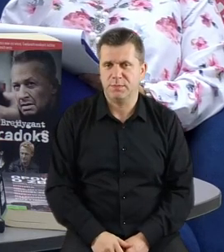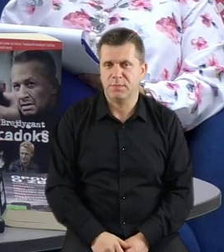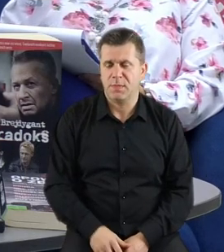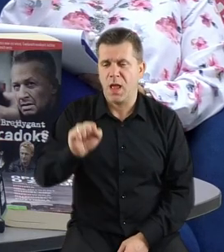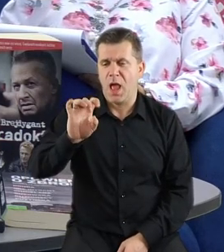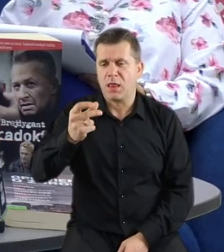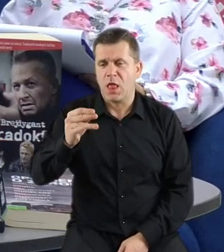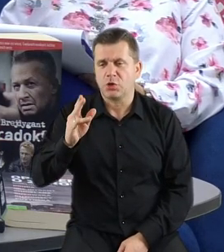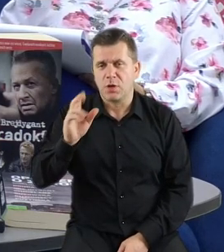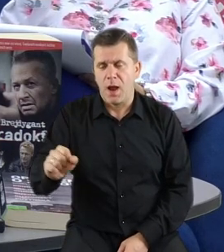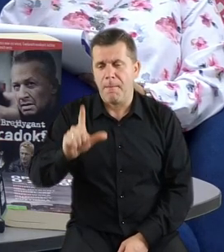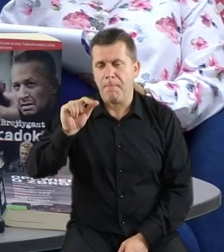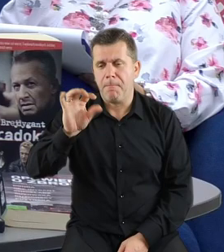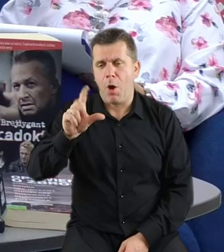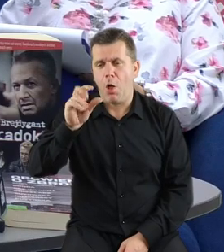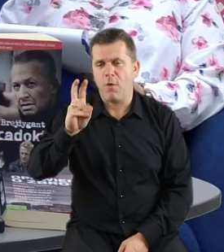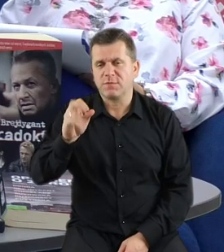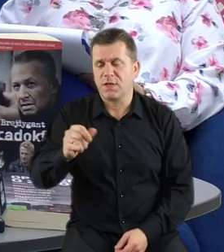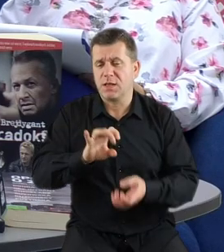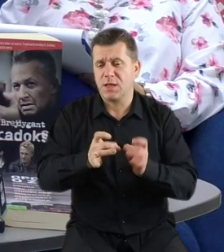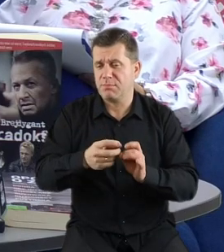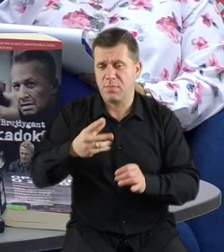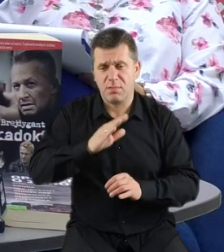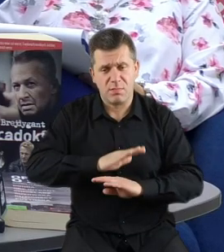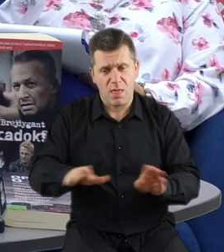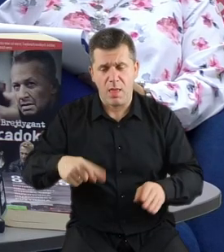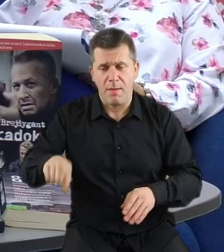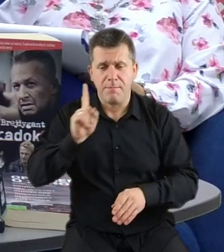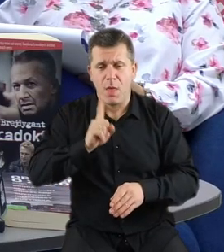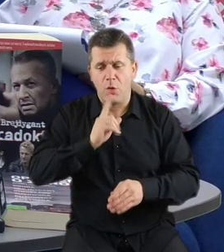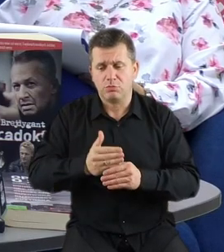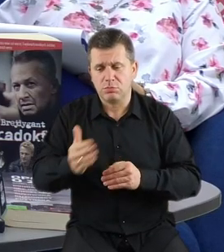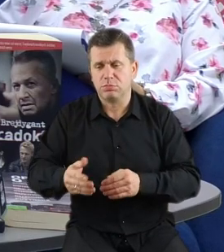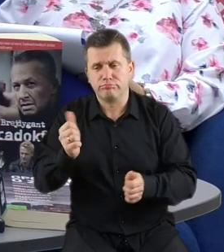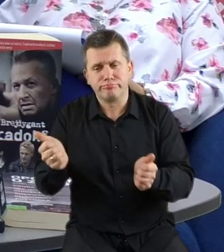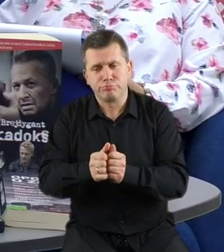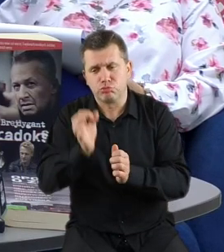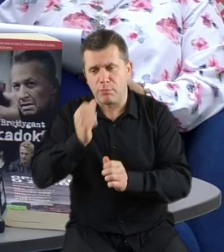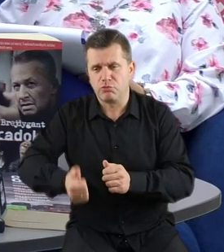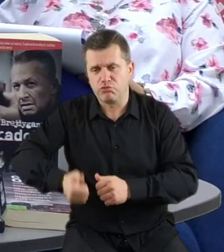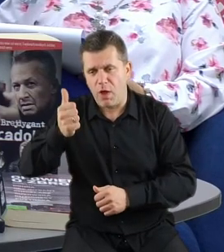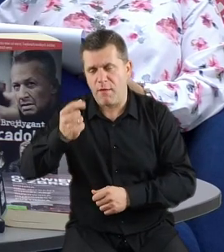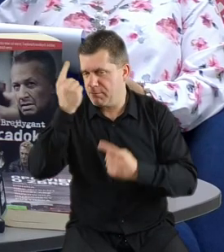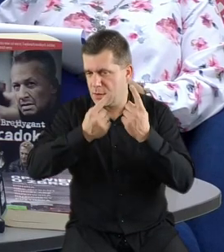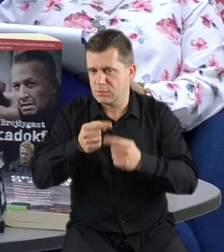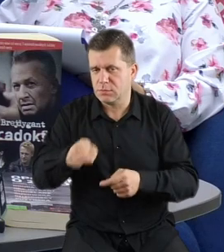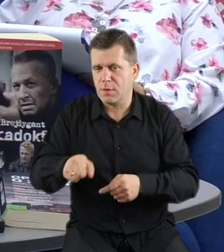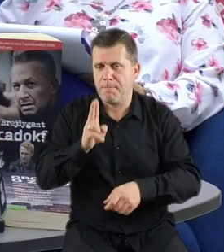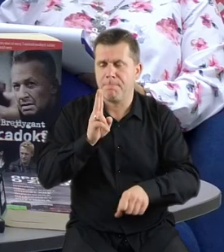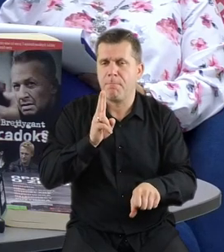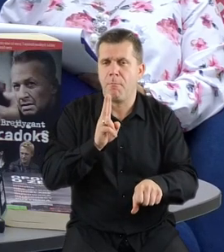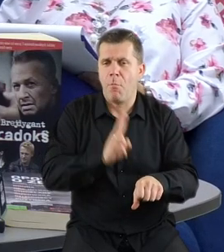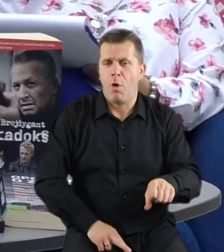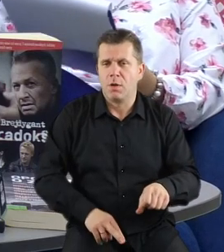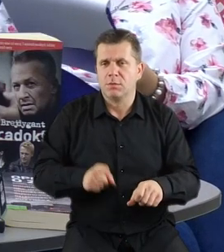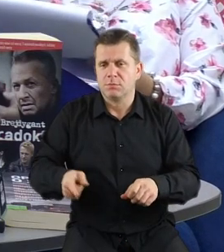właściwie, gdyby nie ci mężczyźni wokół niej, sprzyjający szef, bardziej myślący